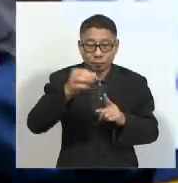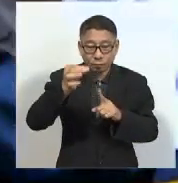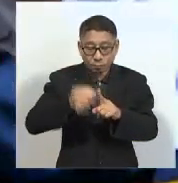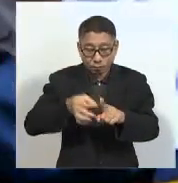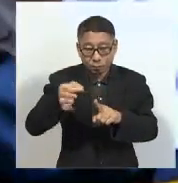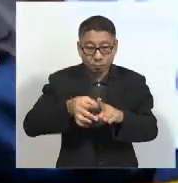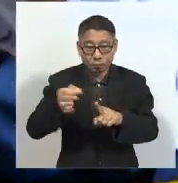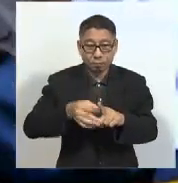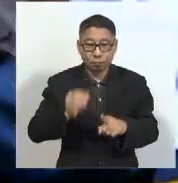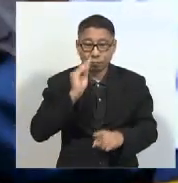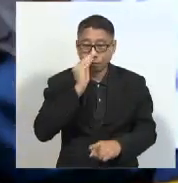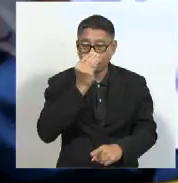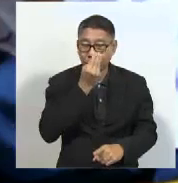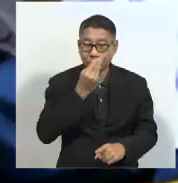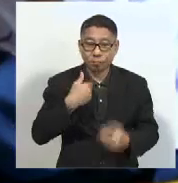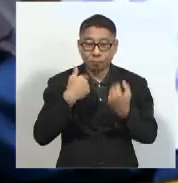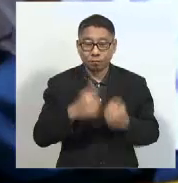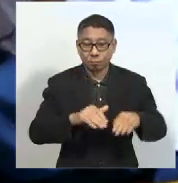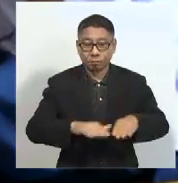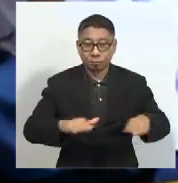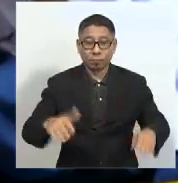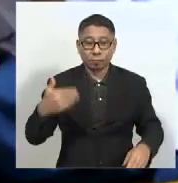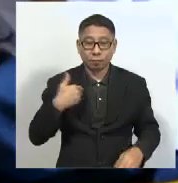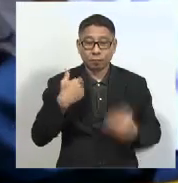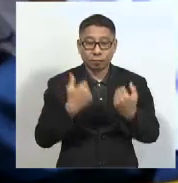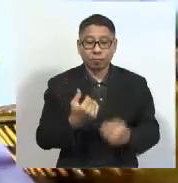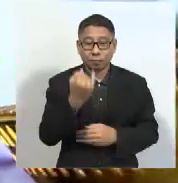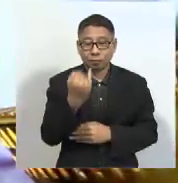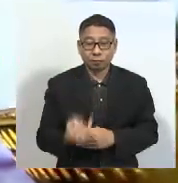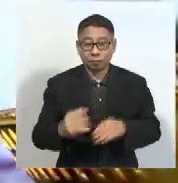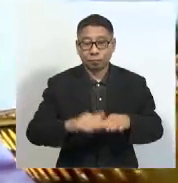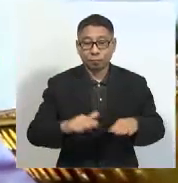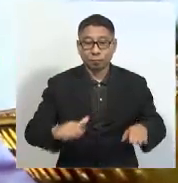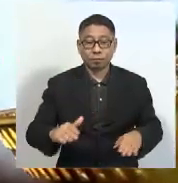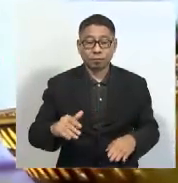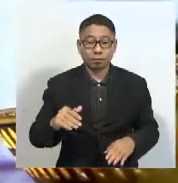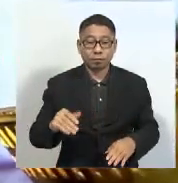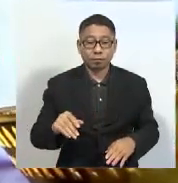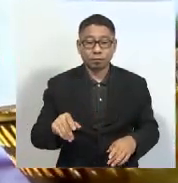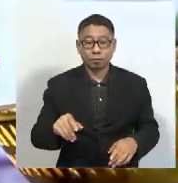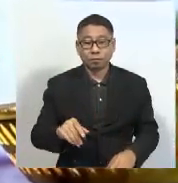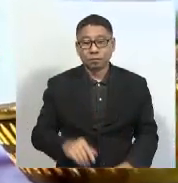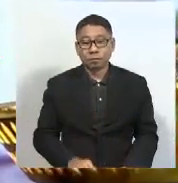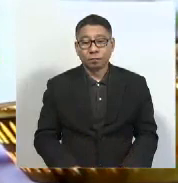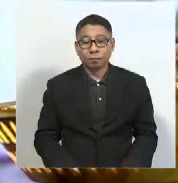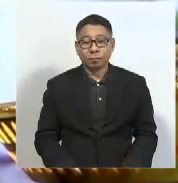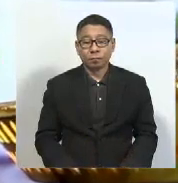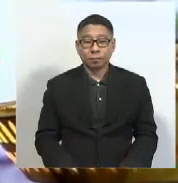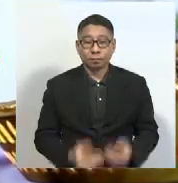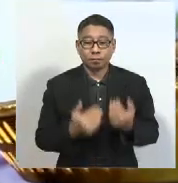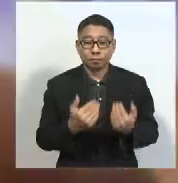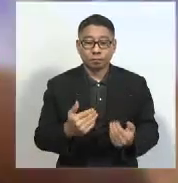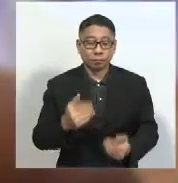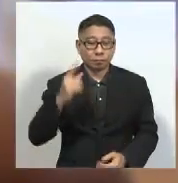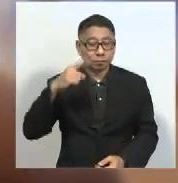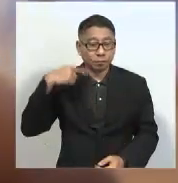ตั้งใจนะคะก็เป็นความสามารถที่น้องๆเขามีไม่แพ้กับเด็กปกติวัยเดียวกันเลยค่ะนางสาว